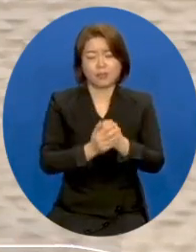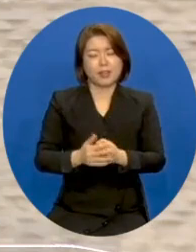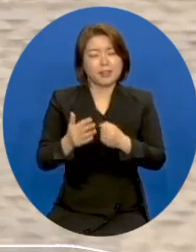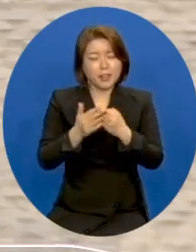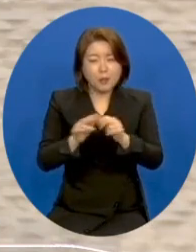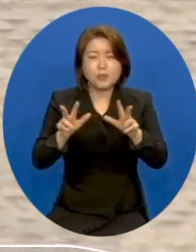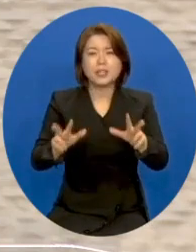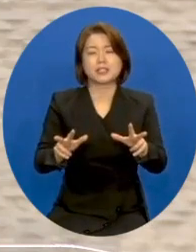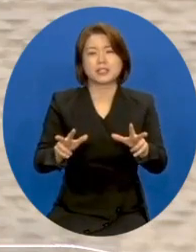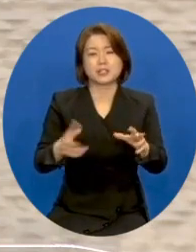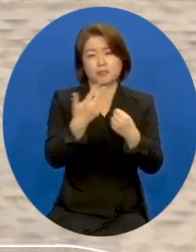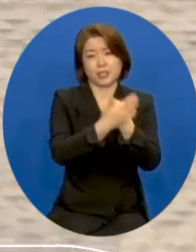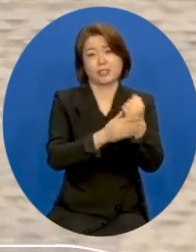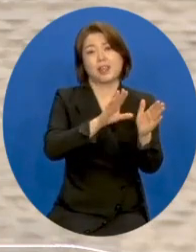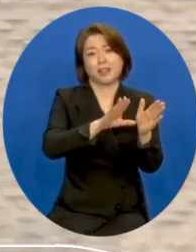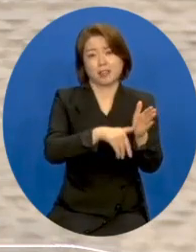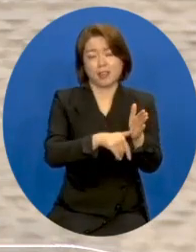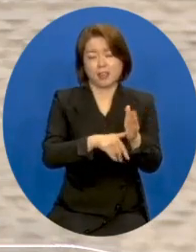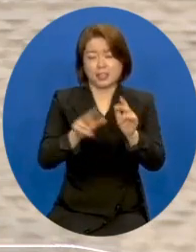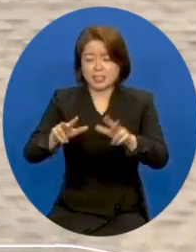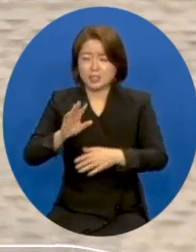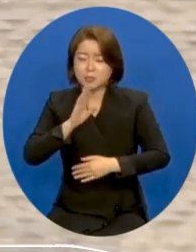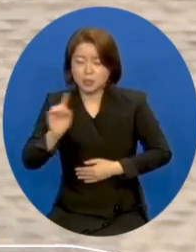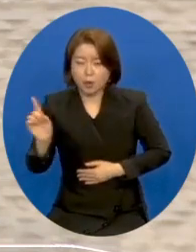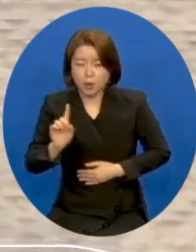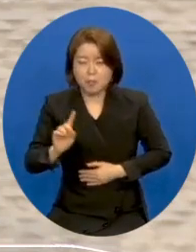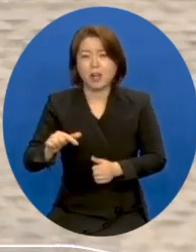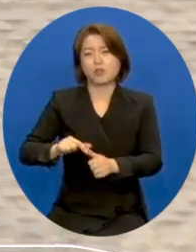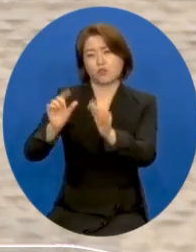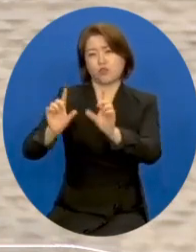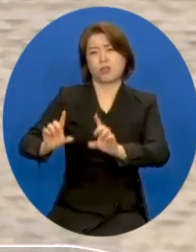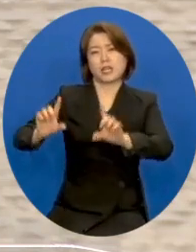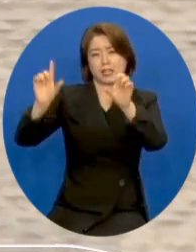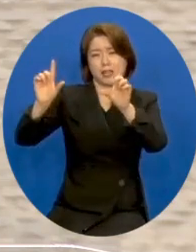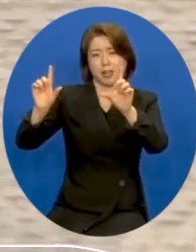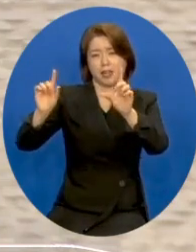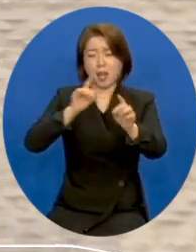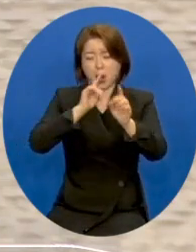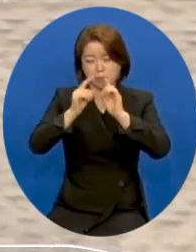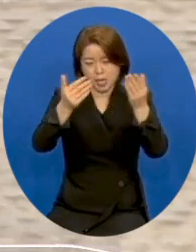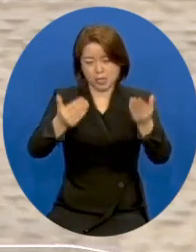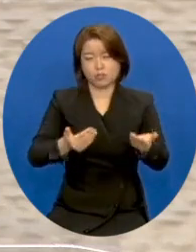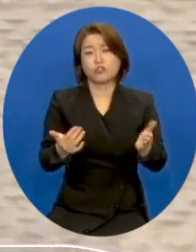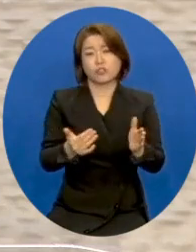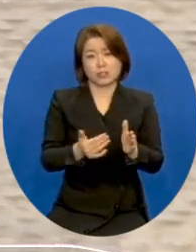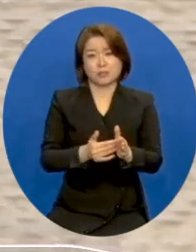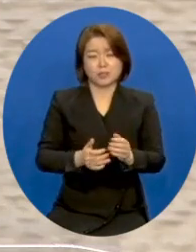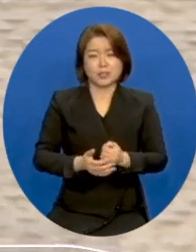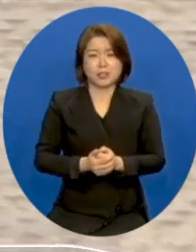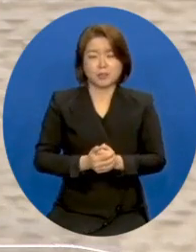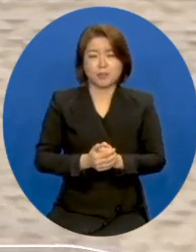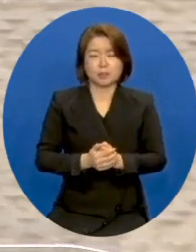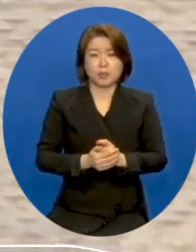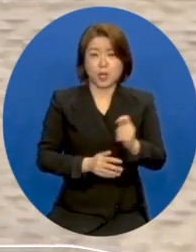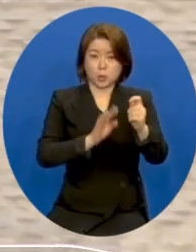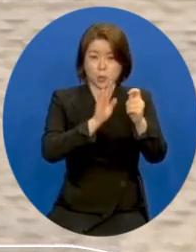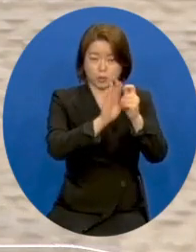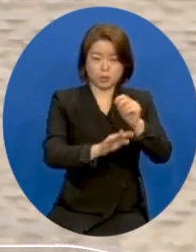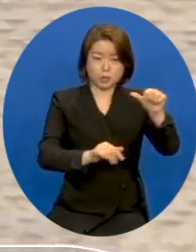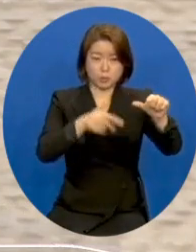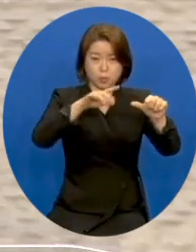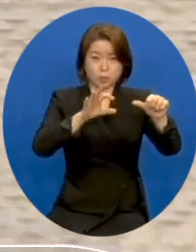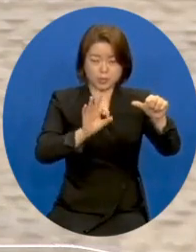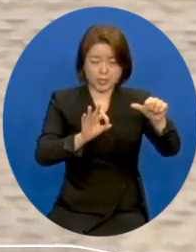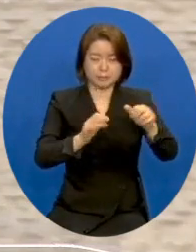지금이야말로 은혜의 때요 지금이야말로 구원의 날이라고 그렇게 말했습니다. 고린도후서 5장에서